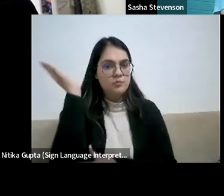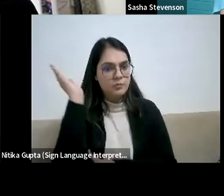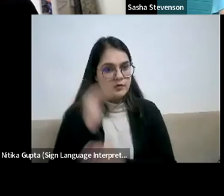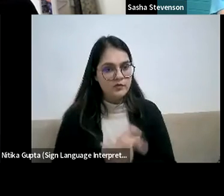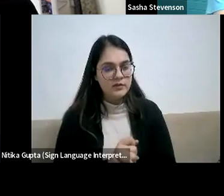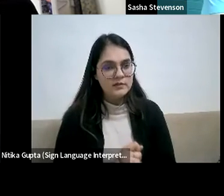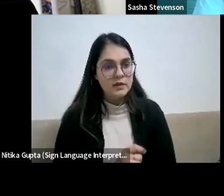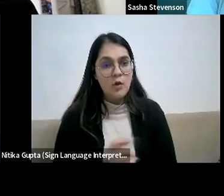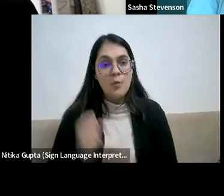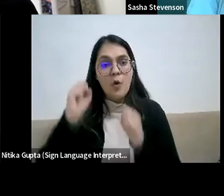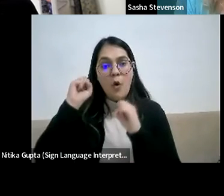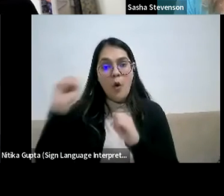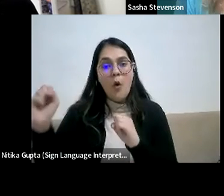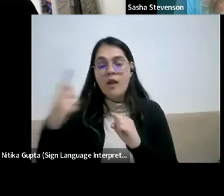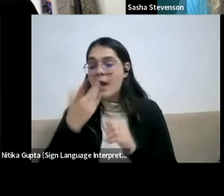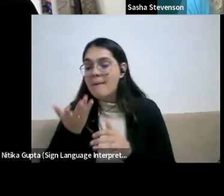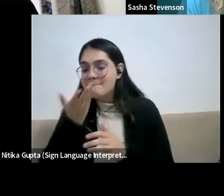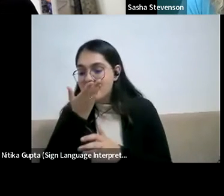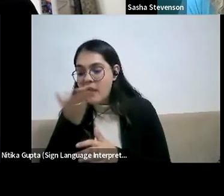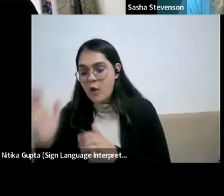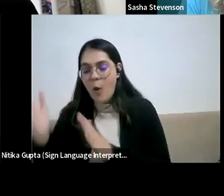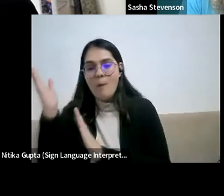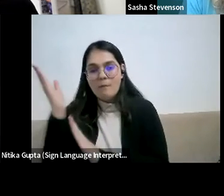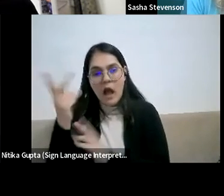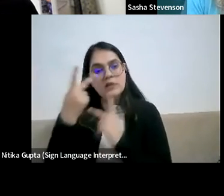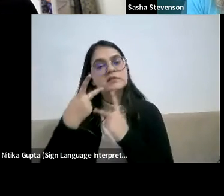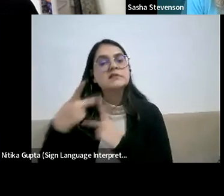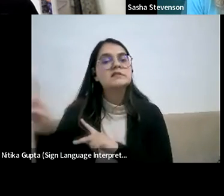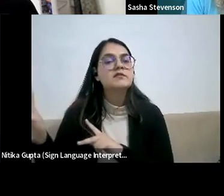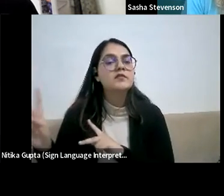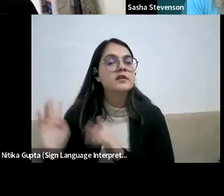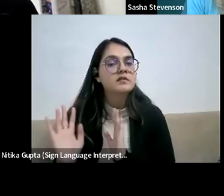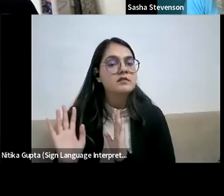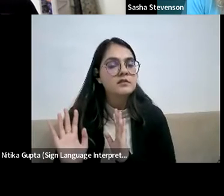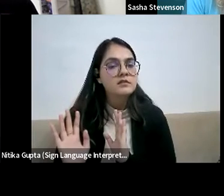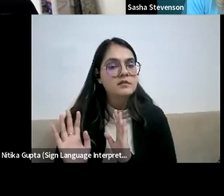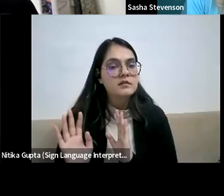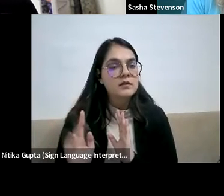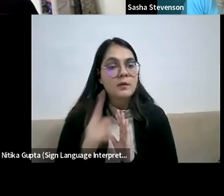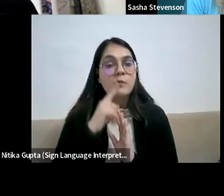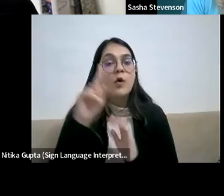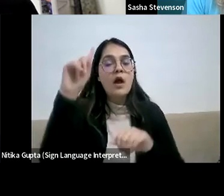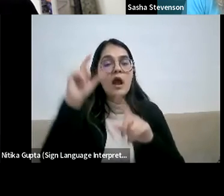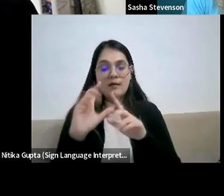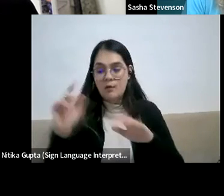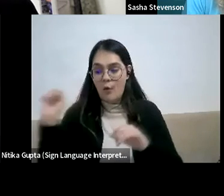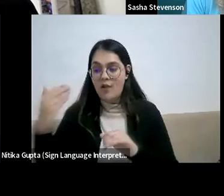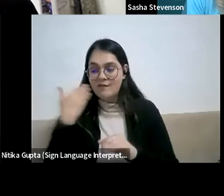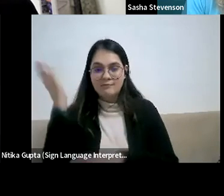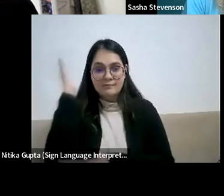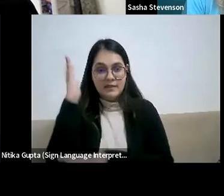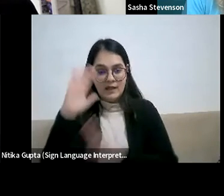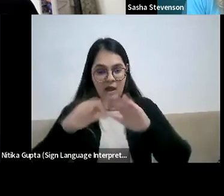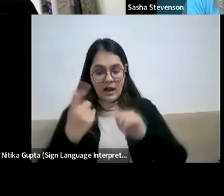लिए एक अलग वेसल रखा पानी का, तो मतलब, और उनका क्लास में पहला दिन में तो कोई नहीं आया ना।